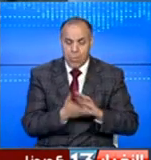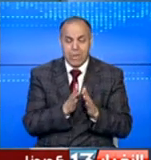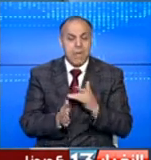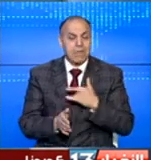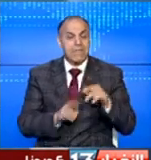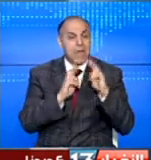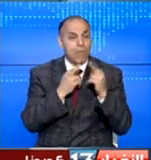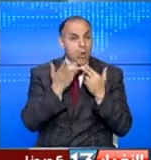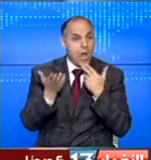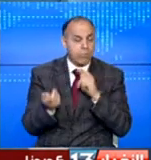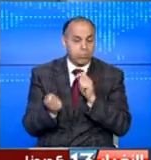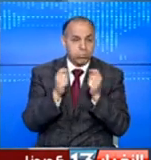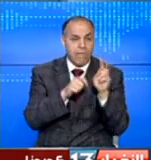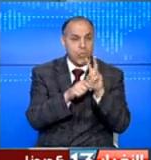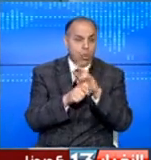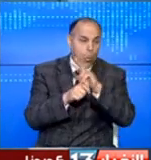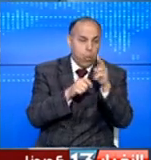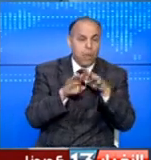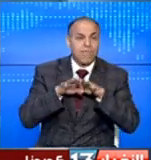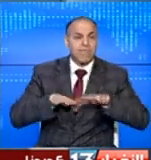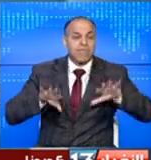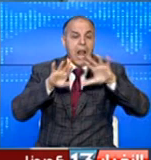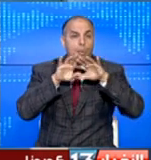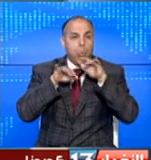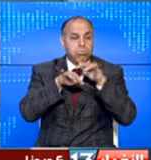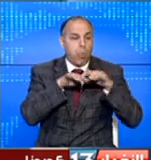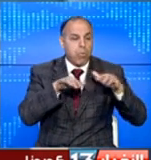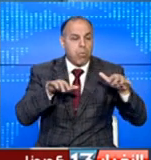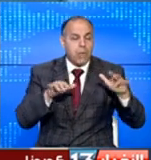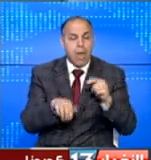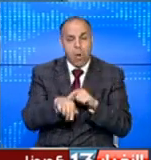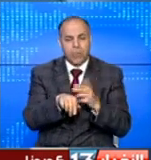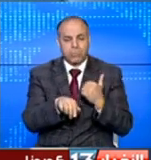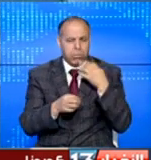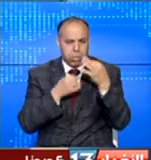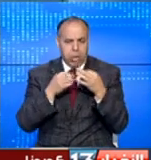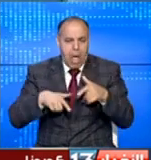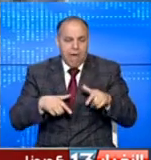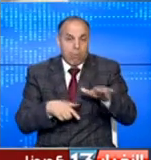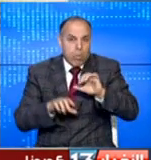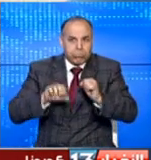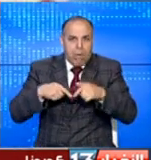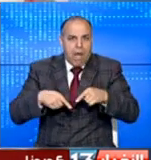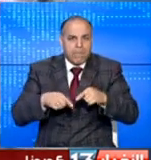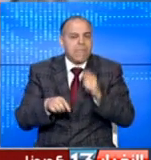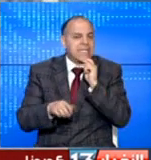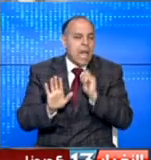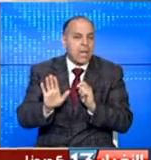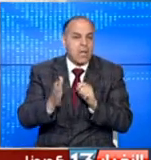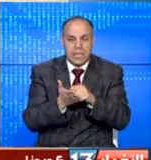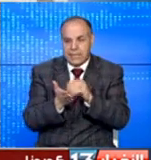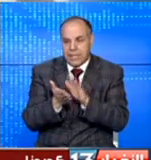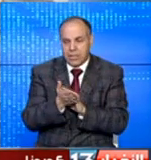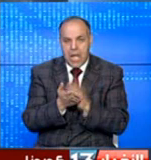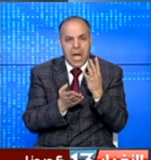الصحة العالمية أن يتحول الفيروس إلى وباء عالمي، رغم أنه من المبكر الحديث عن هذه الفرضية الآن. وقد سجلت